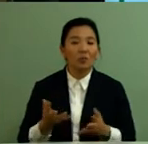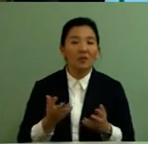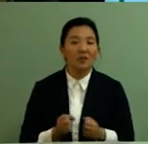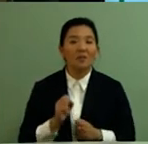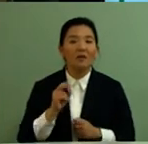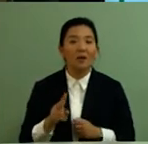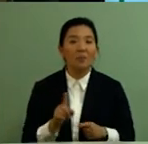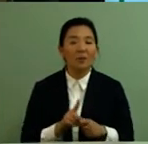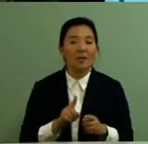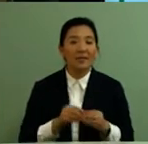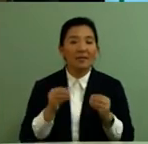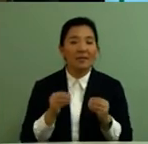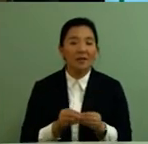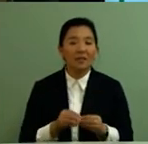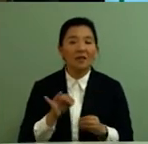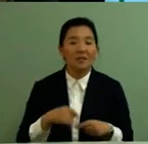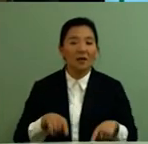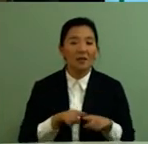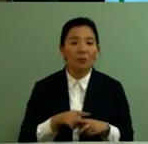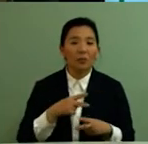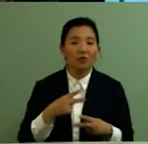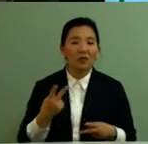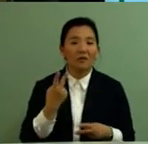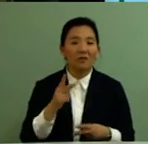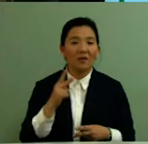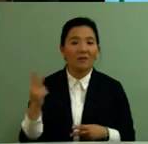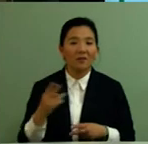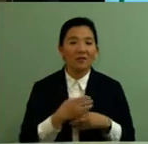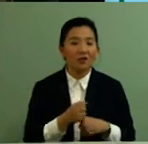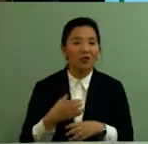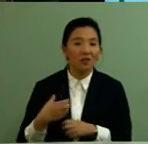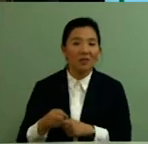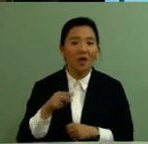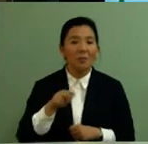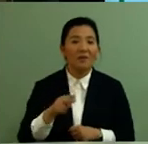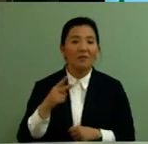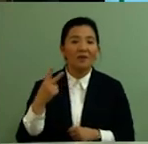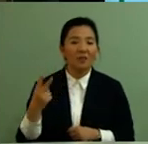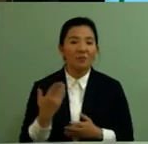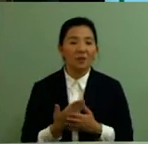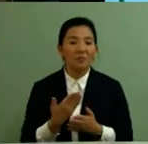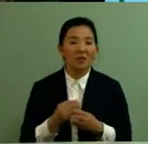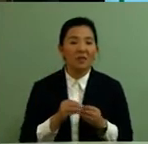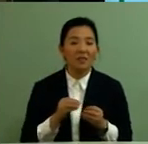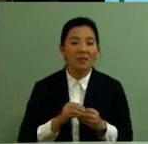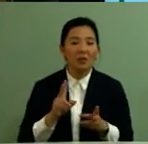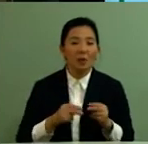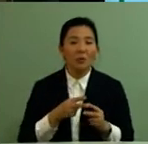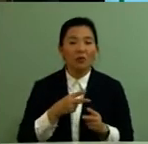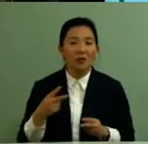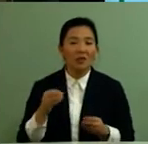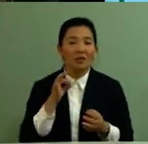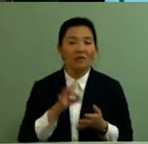как десятка. И тогда получается 2 и 2 сокращается. Пи квадрат примерно 10, значит получается